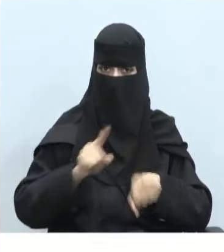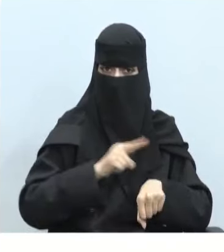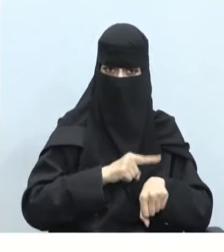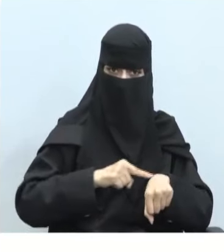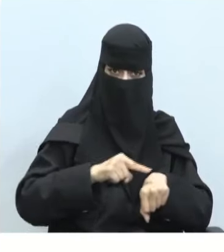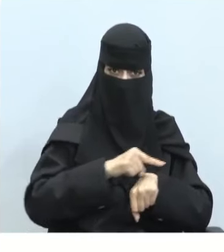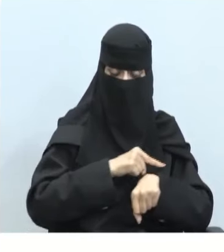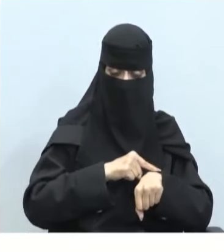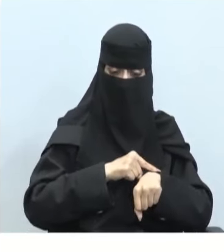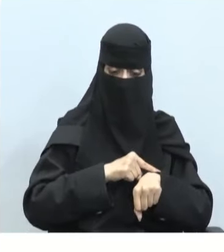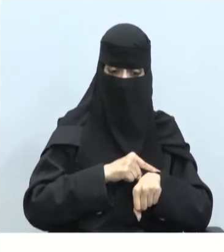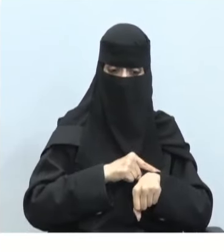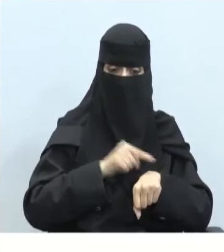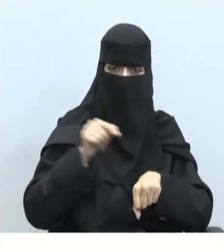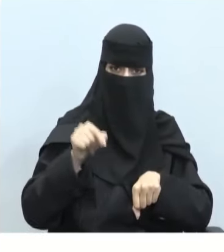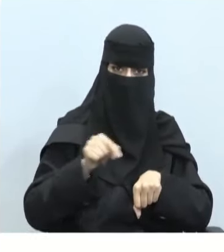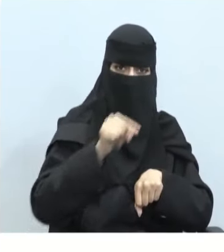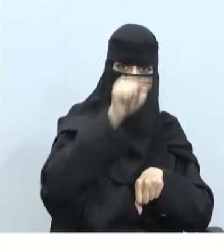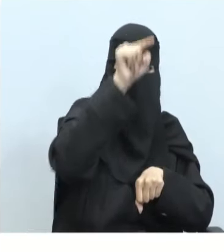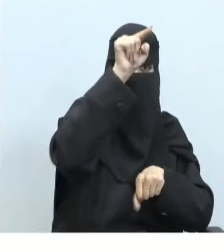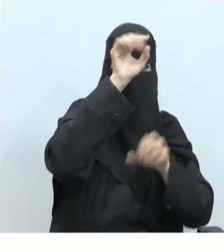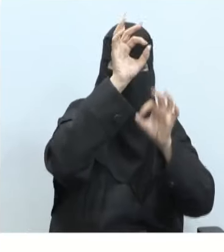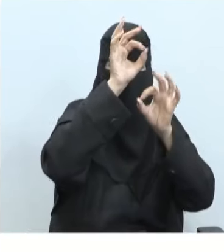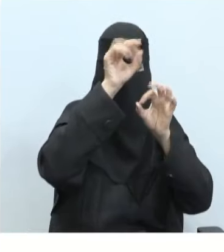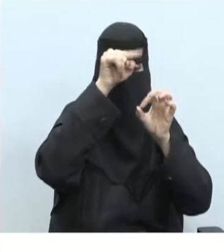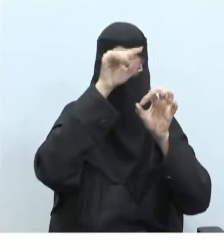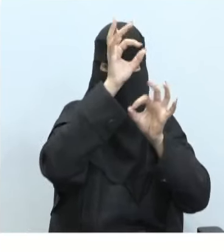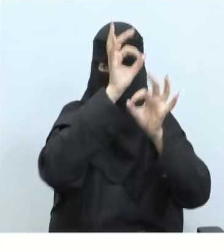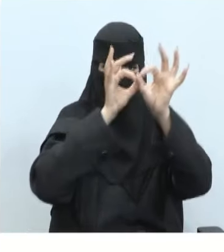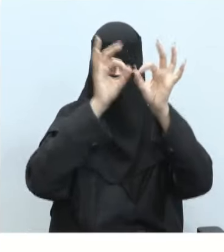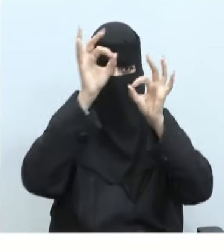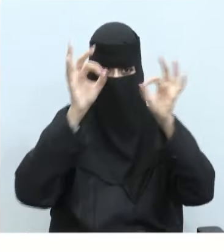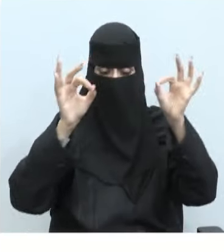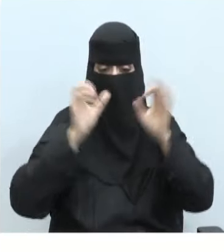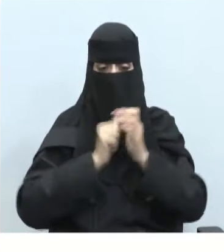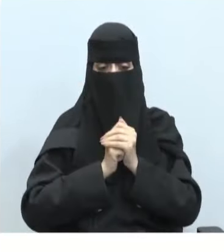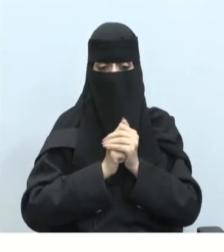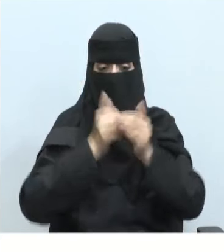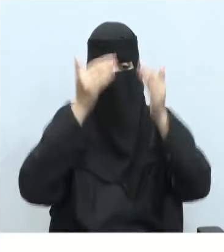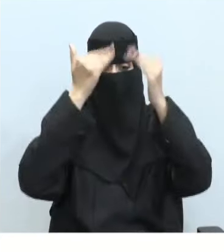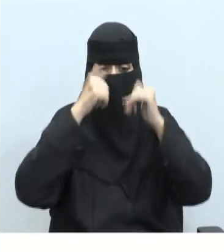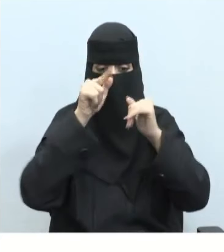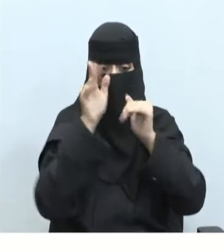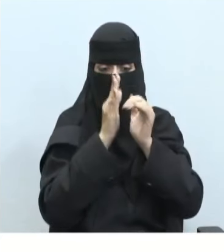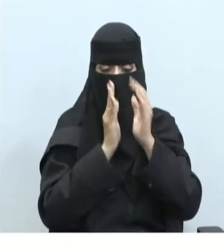الجدول تدربنا على طريقه التحديد في الدرس السابق ثم من التبويب